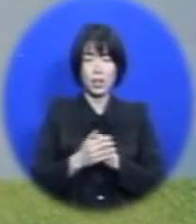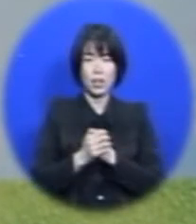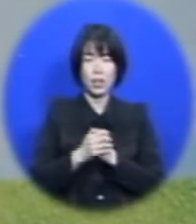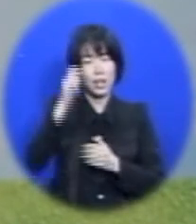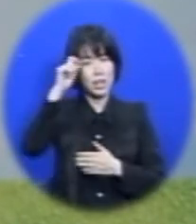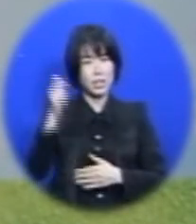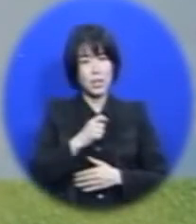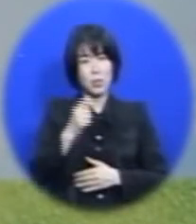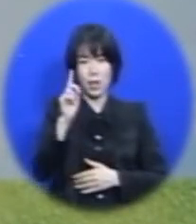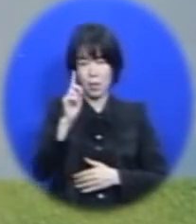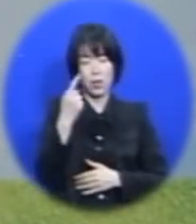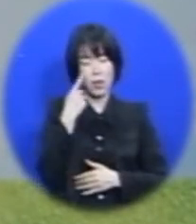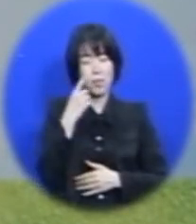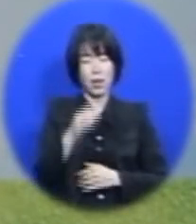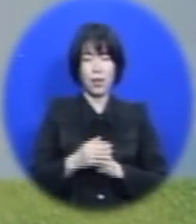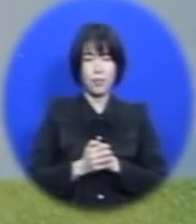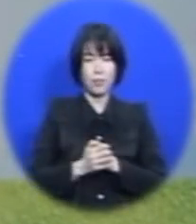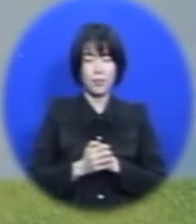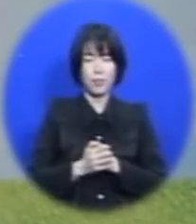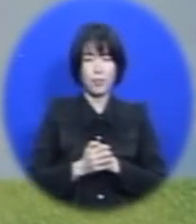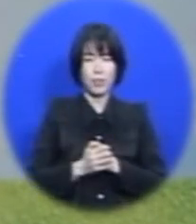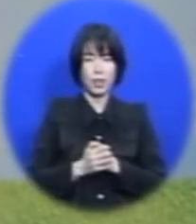새벽에 한번 해보십시다.